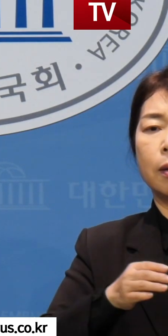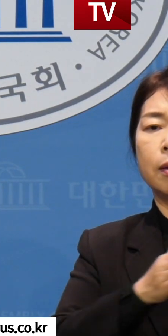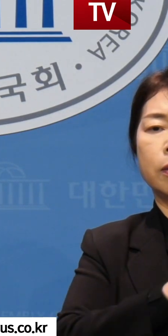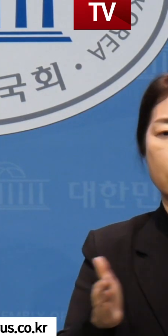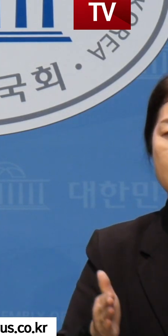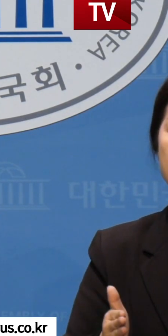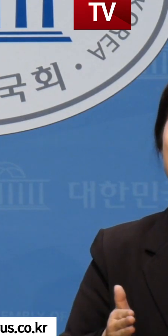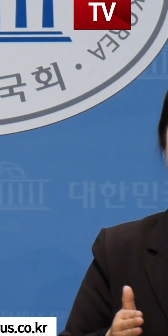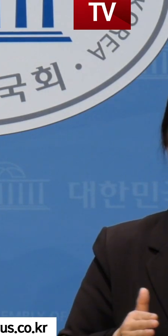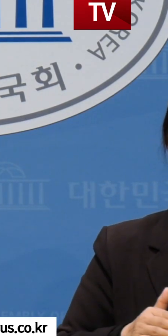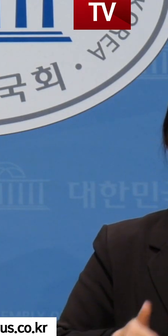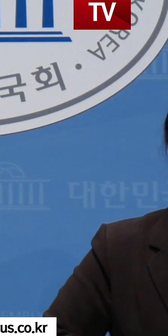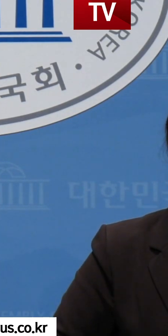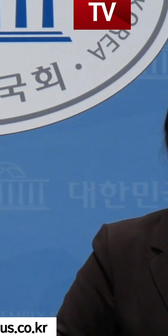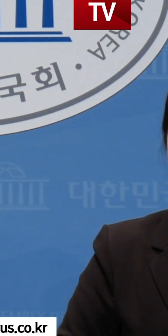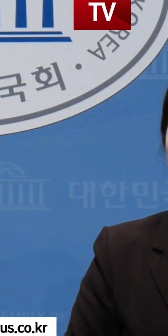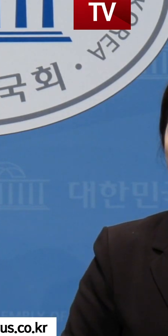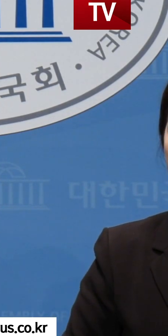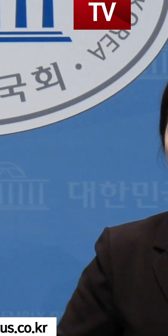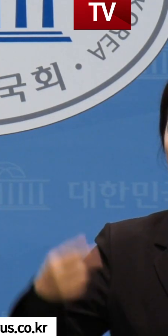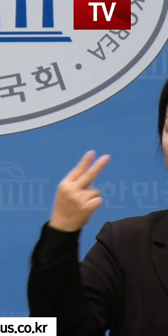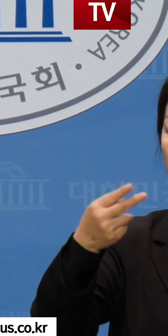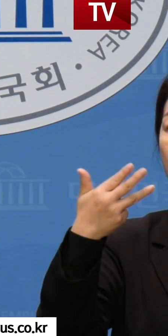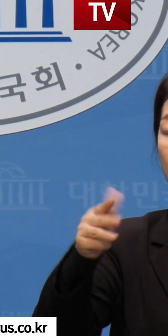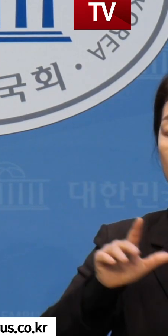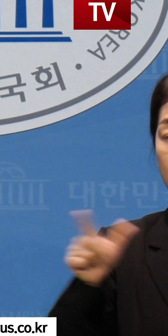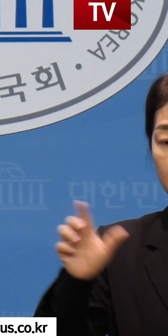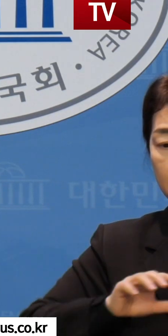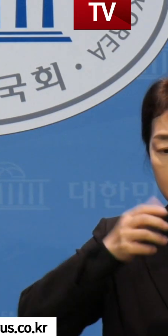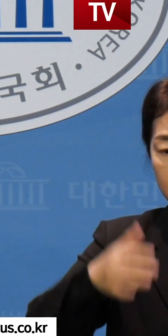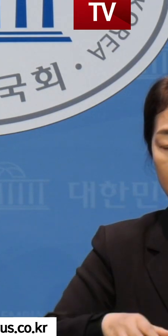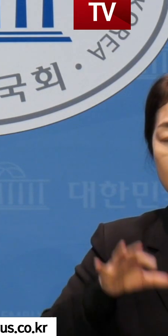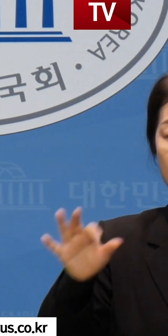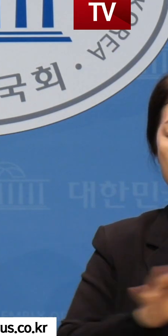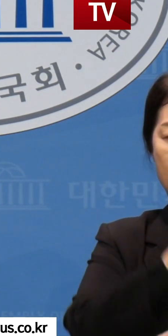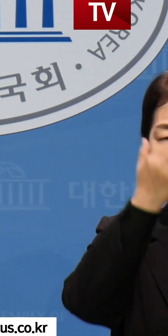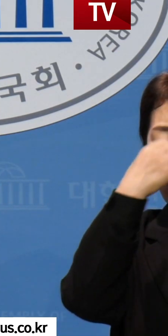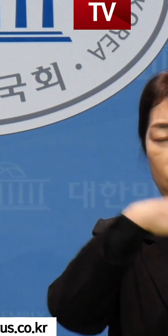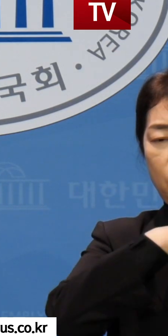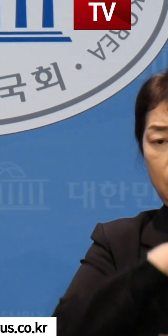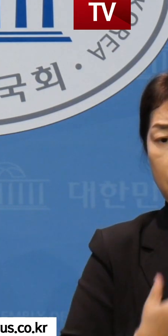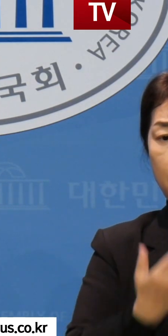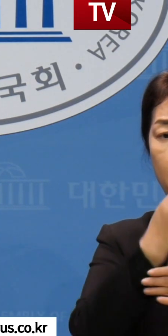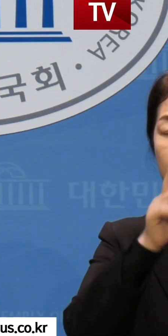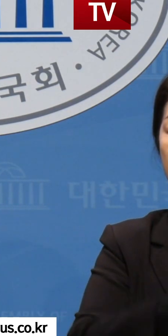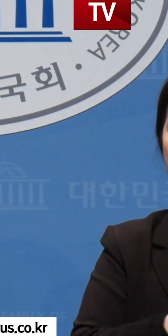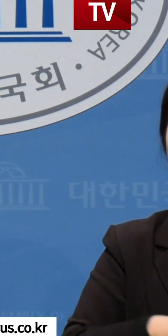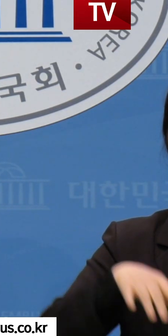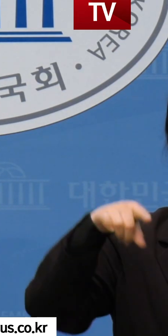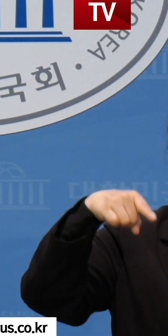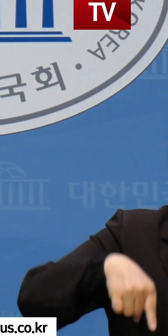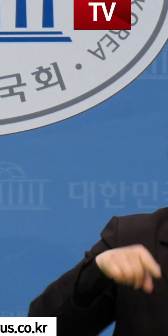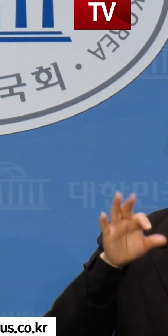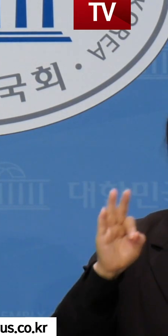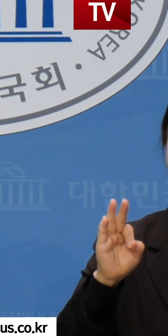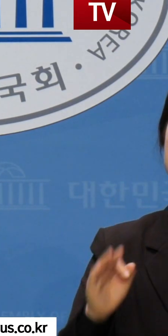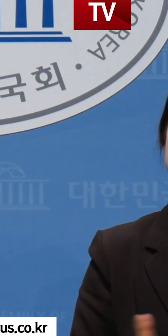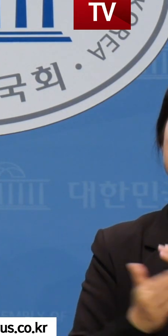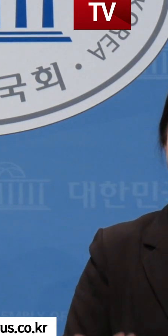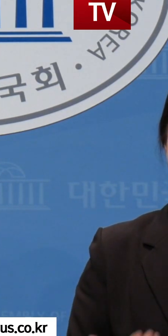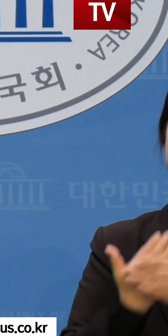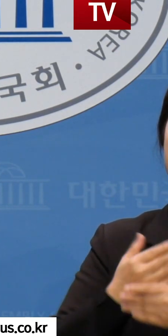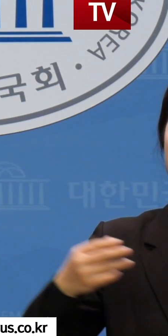시점입니다. 2008년 글로벌 금융 이후 금융위기 이후 벌어졌던 PF 부실 사태가